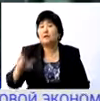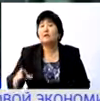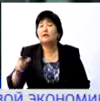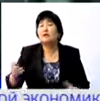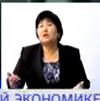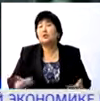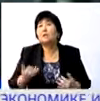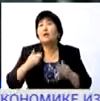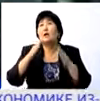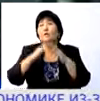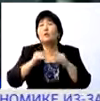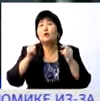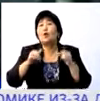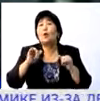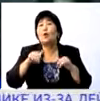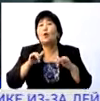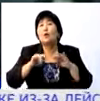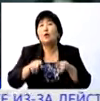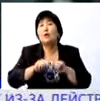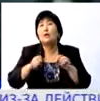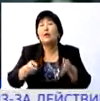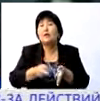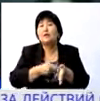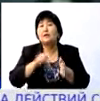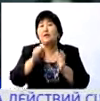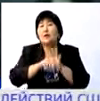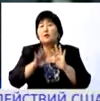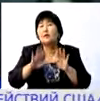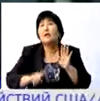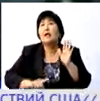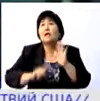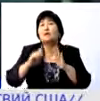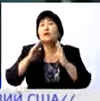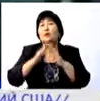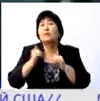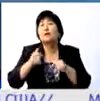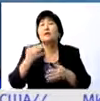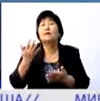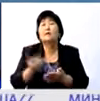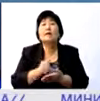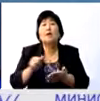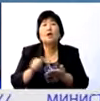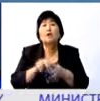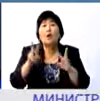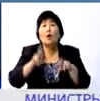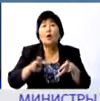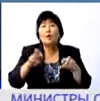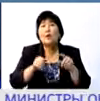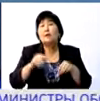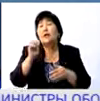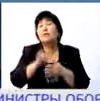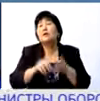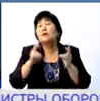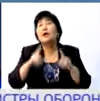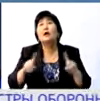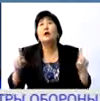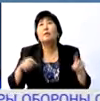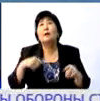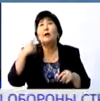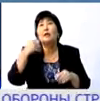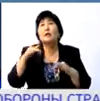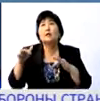корабля заведено уголовное дело следователи производят осмотр стартового комплекса и выемку документации устанавливаться причина аварии и лица в